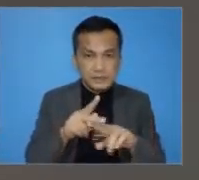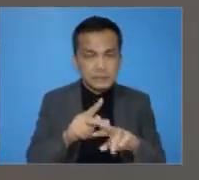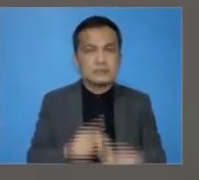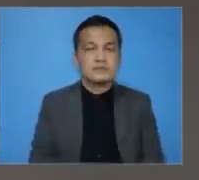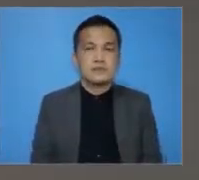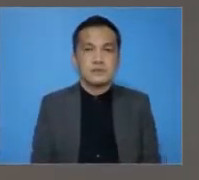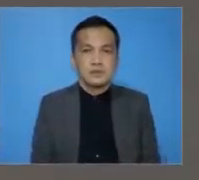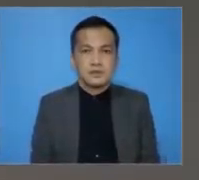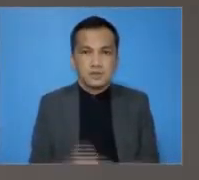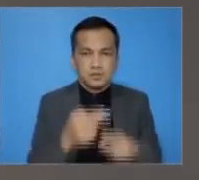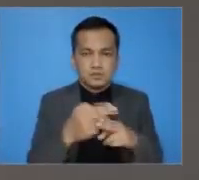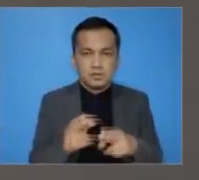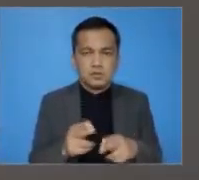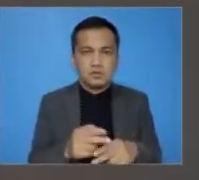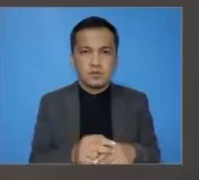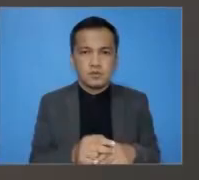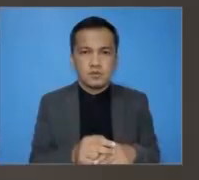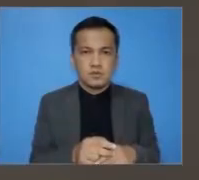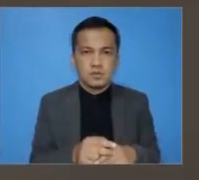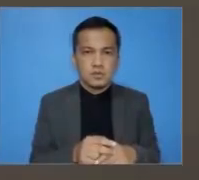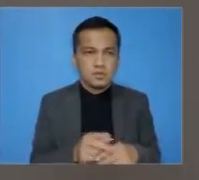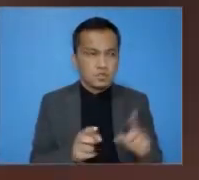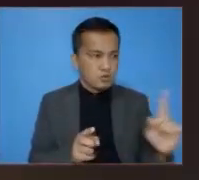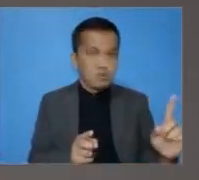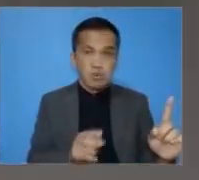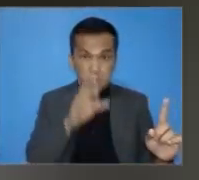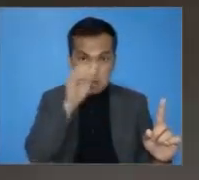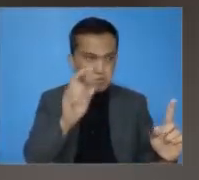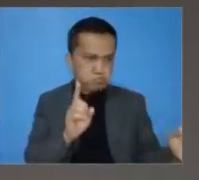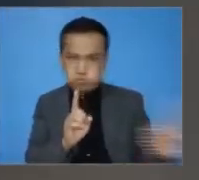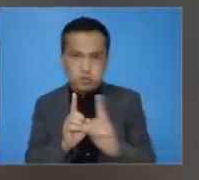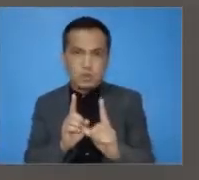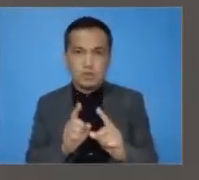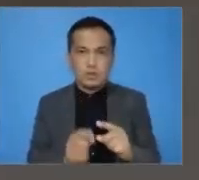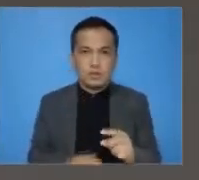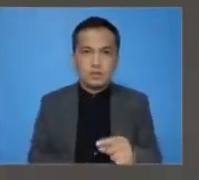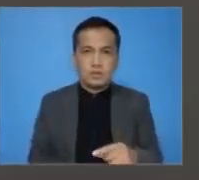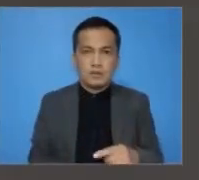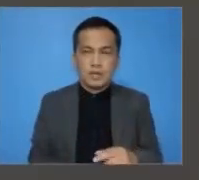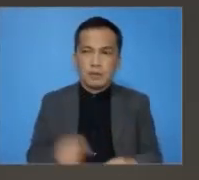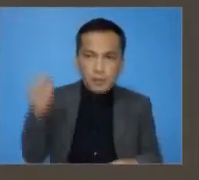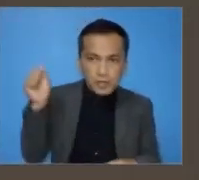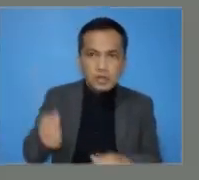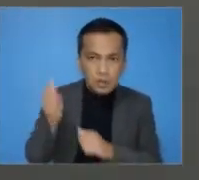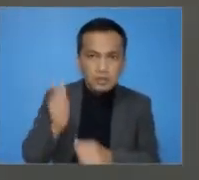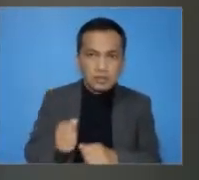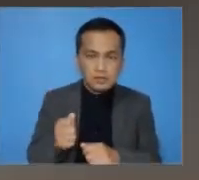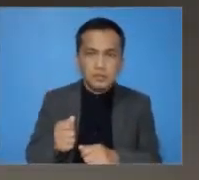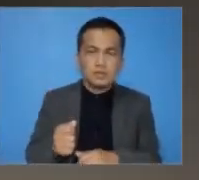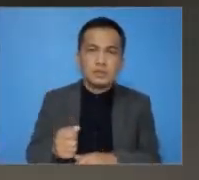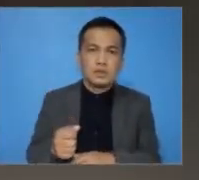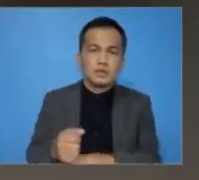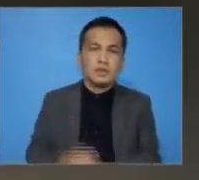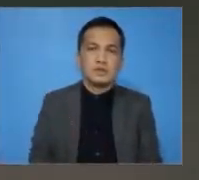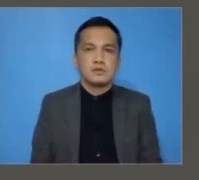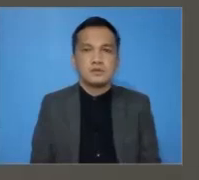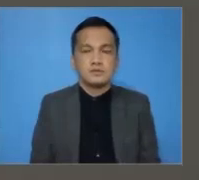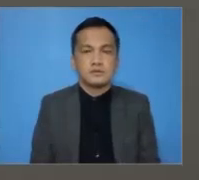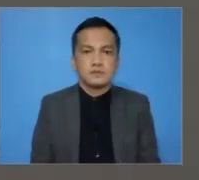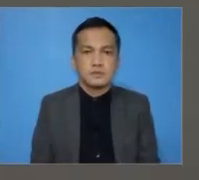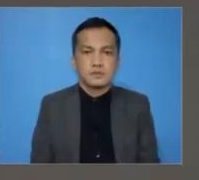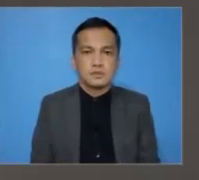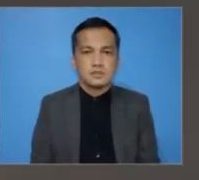pa, sumugod ng isang lalaki at may pinangampas galing sa kanyang likod. Dito na